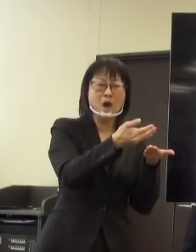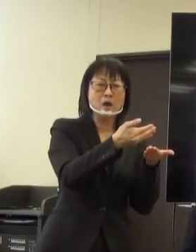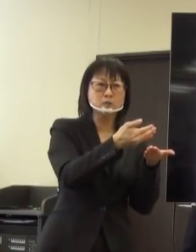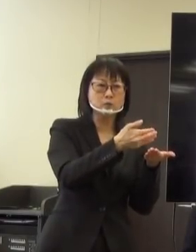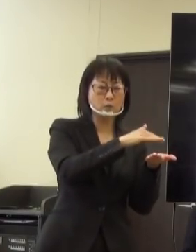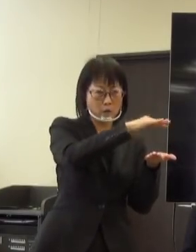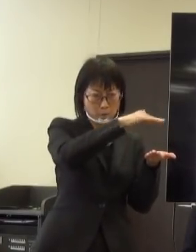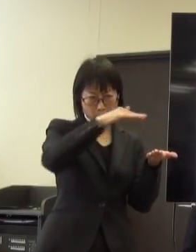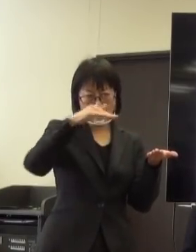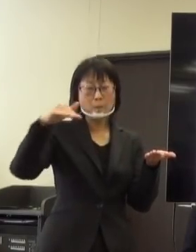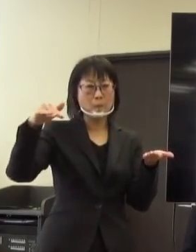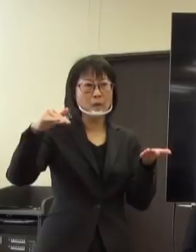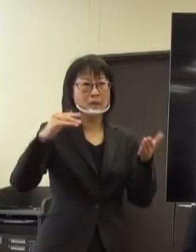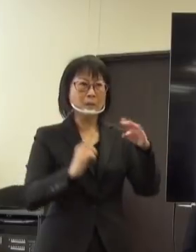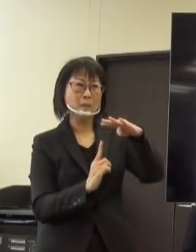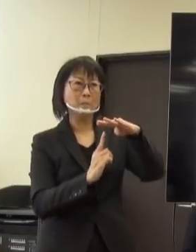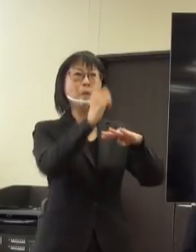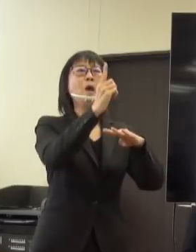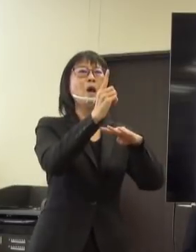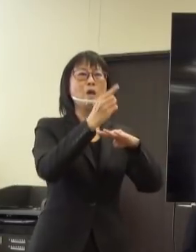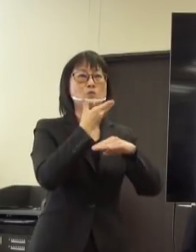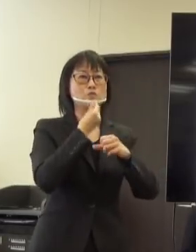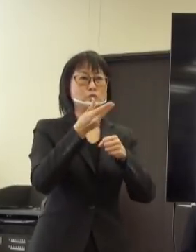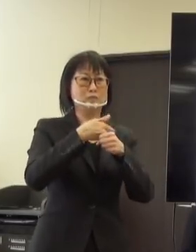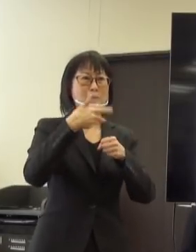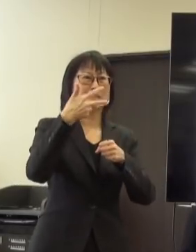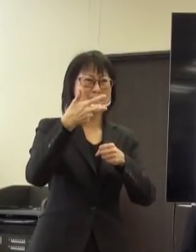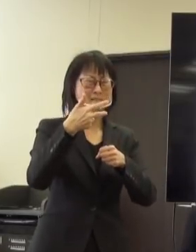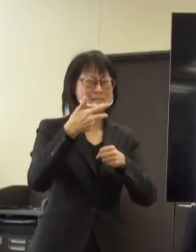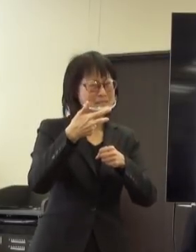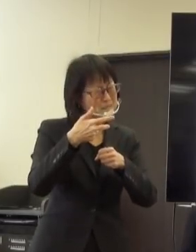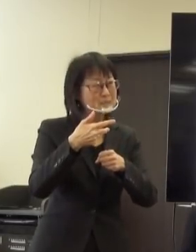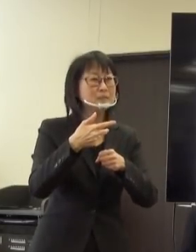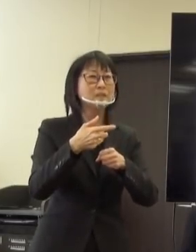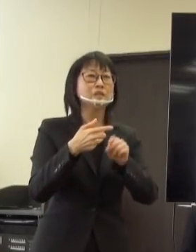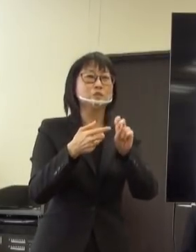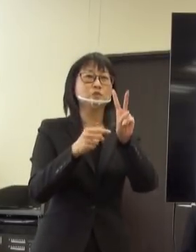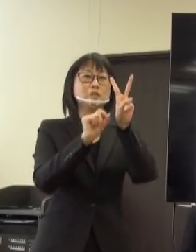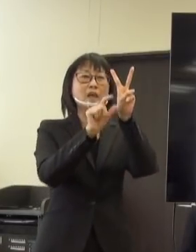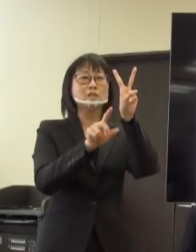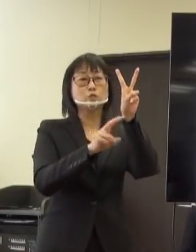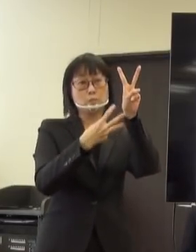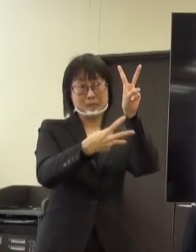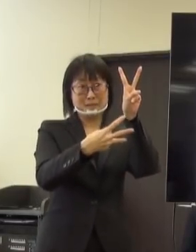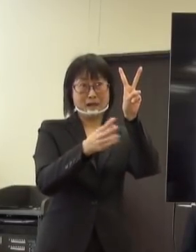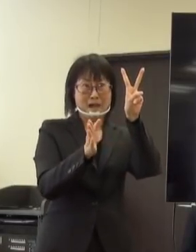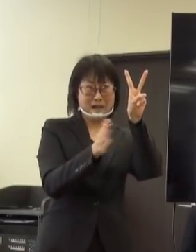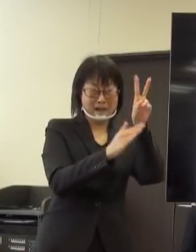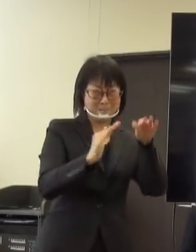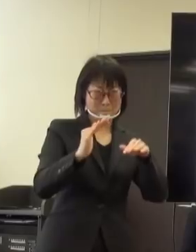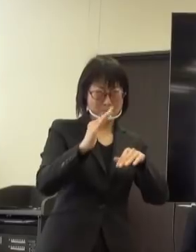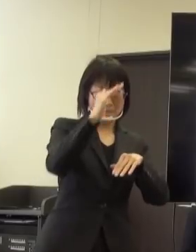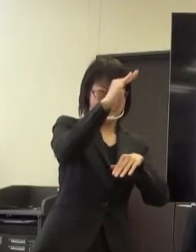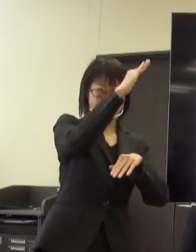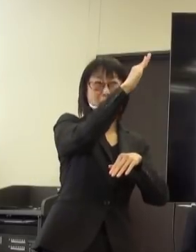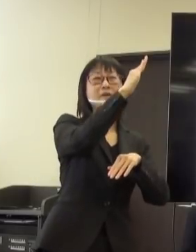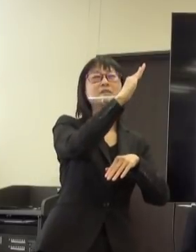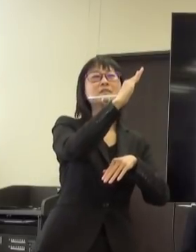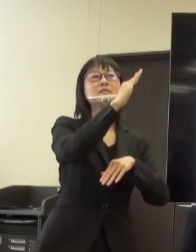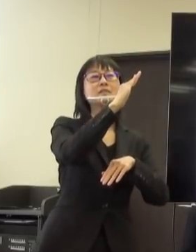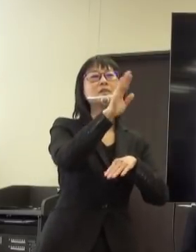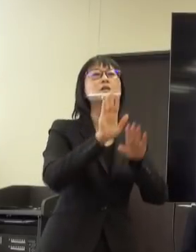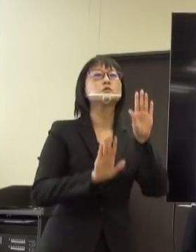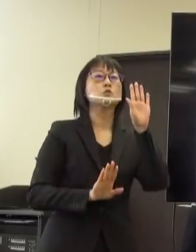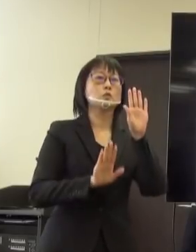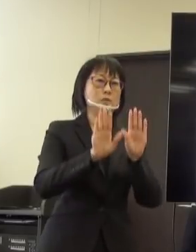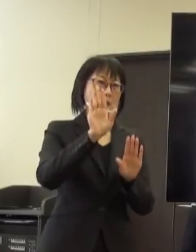ってるんですけども、福島市だけがずっとこう12月の3日からもう右肩上がりに上がってるん